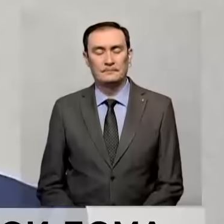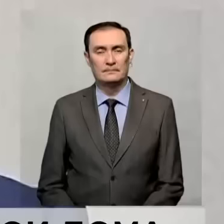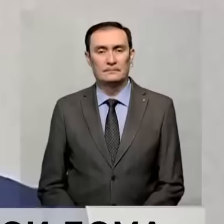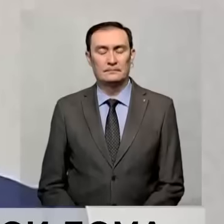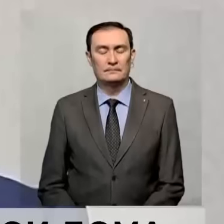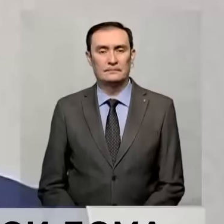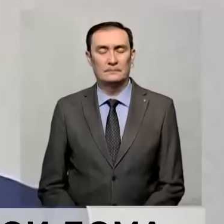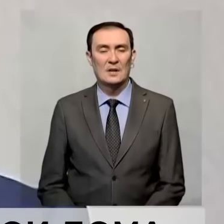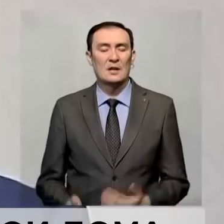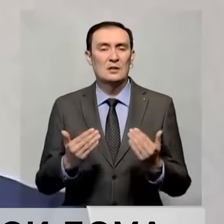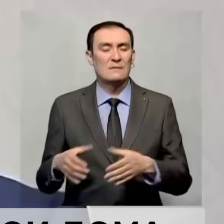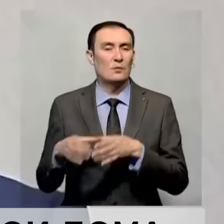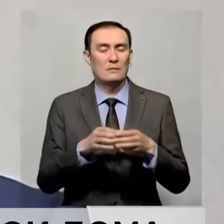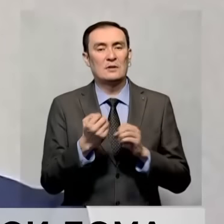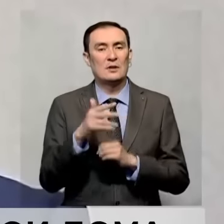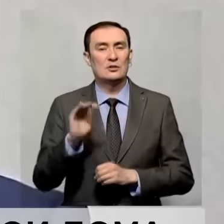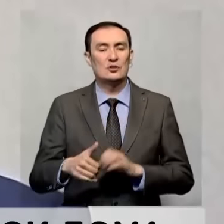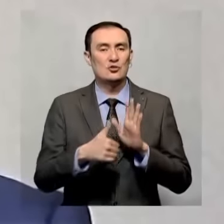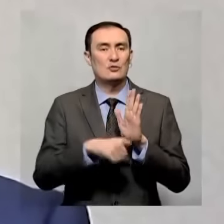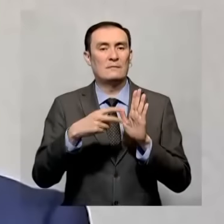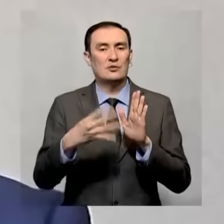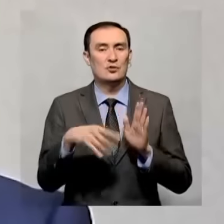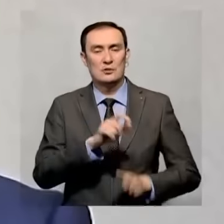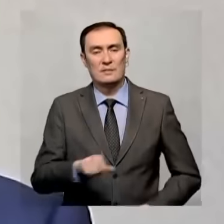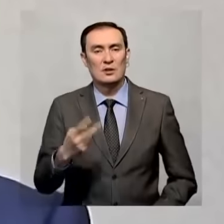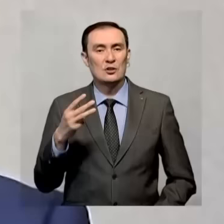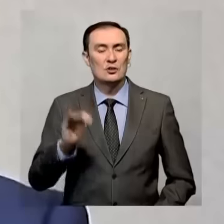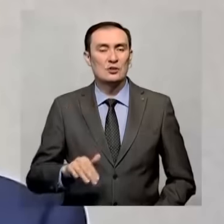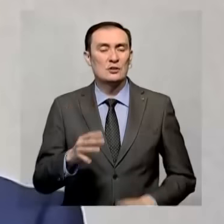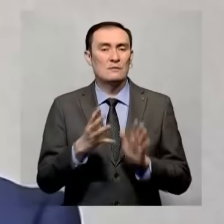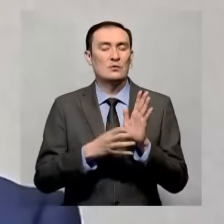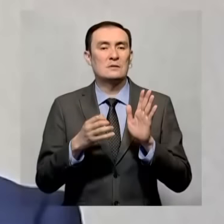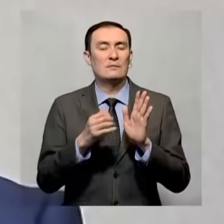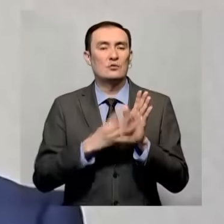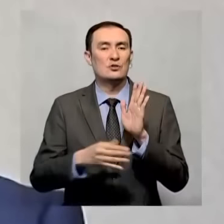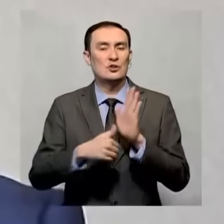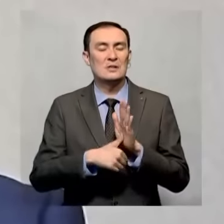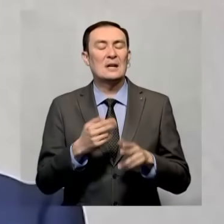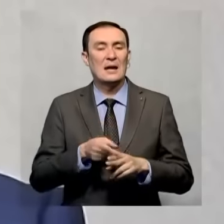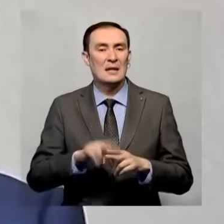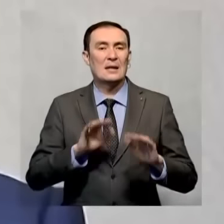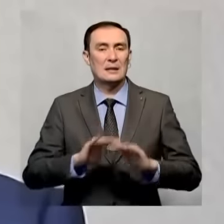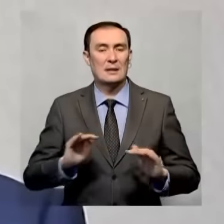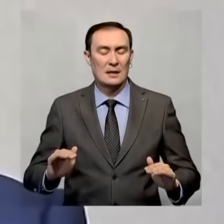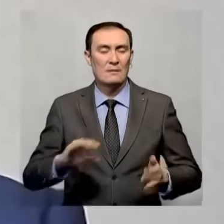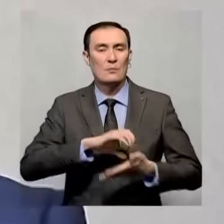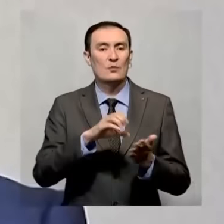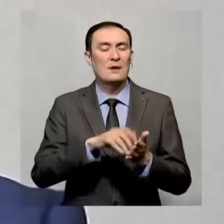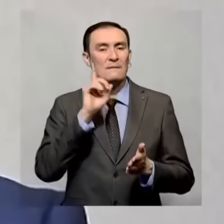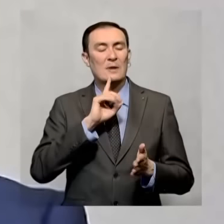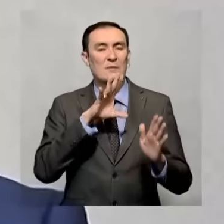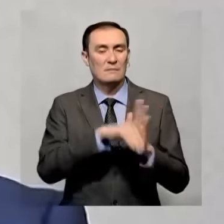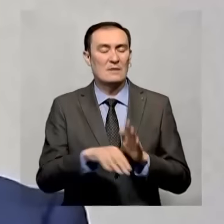И остаются эвакуированными 13624 человека, из них 3396 детей. В пунктах временного